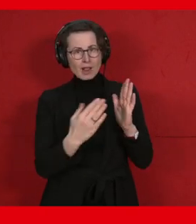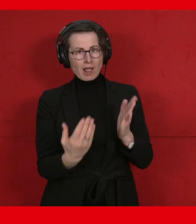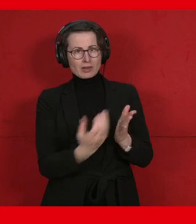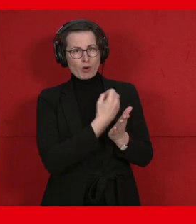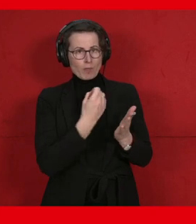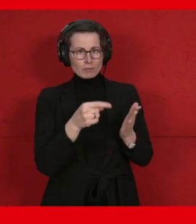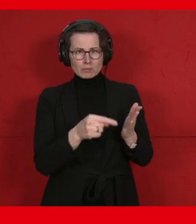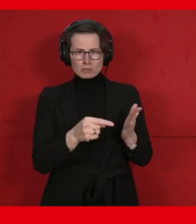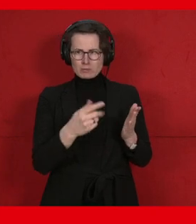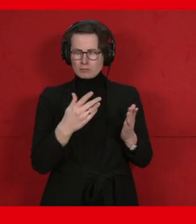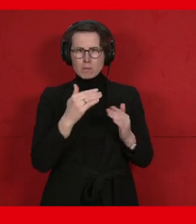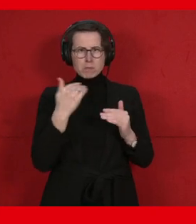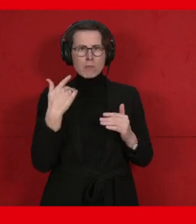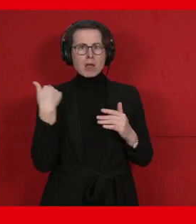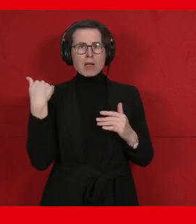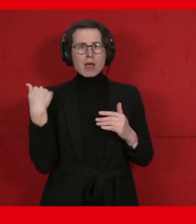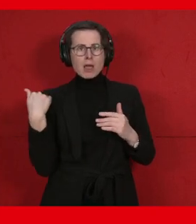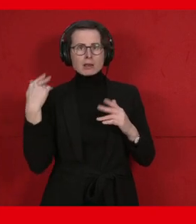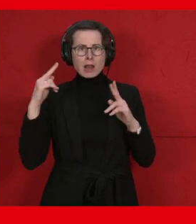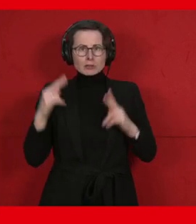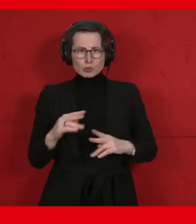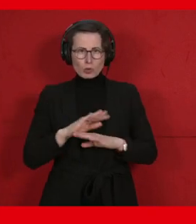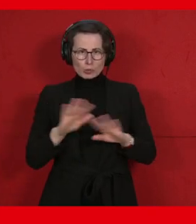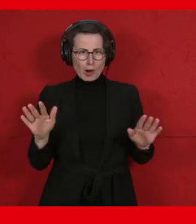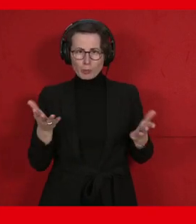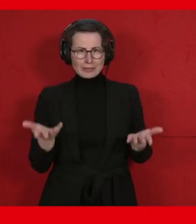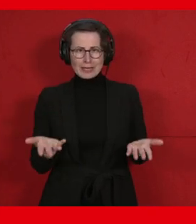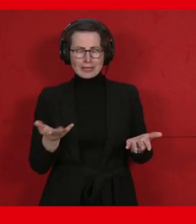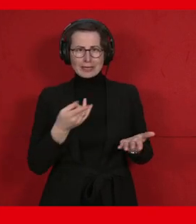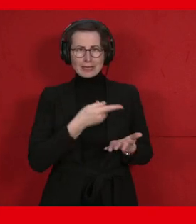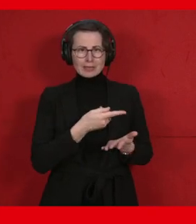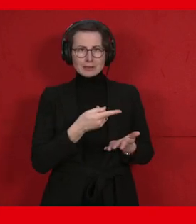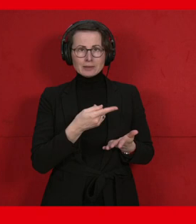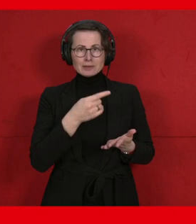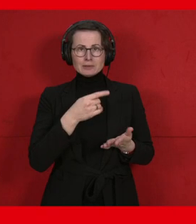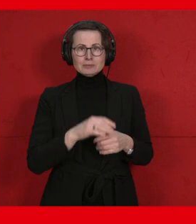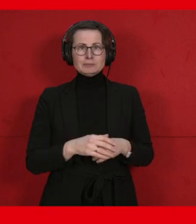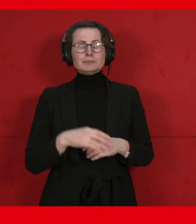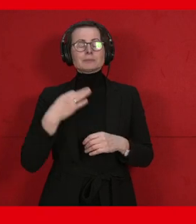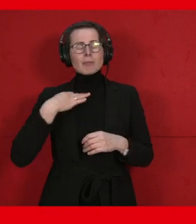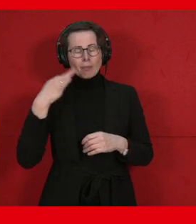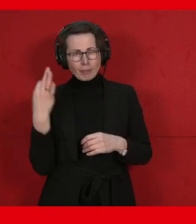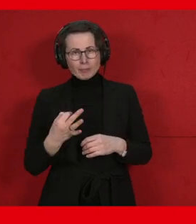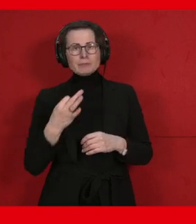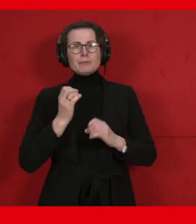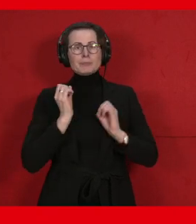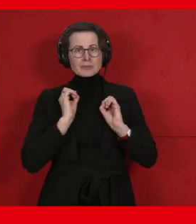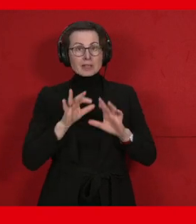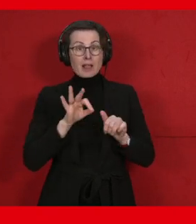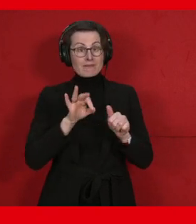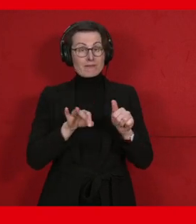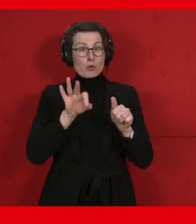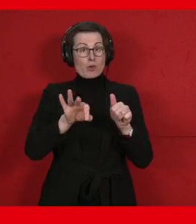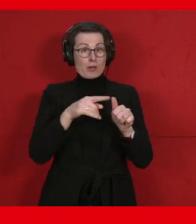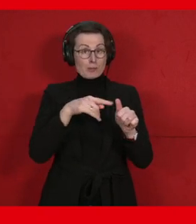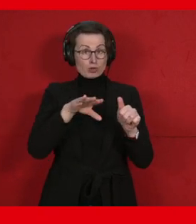Einkommensgruppen natürlich von gar nichts entlastet werden beim EEG. Wir brauchen ein klares Signal für die Beschäftigten,